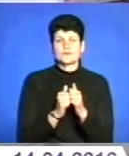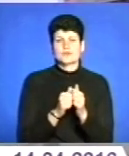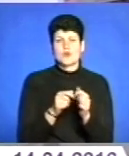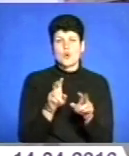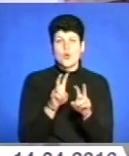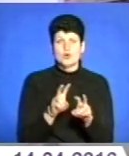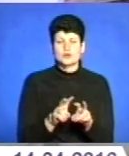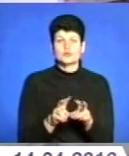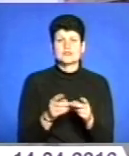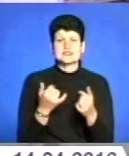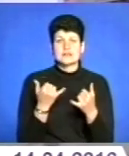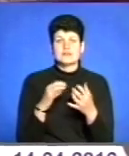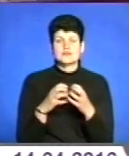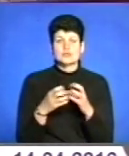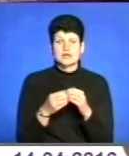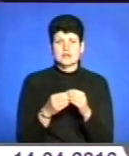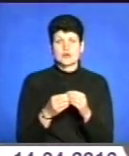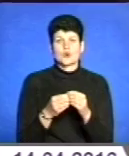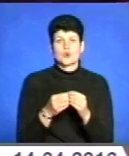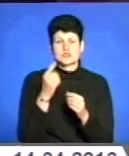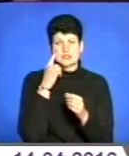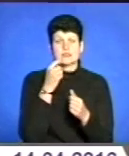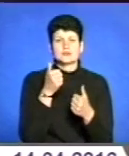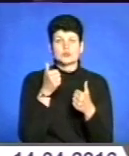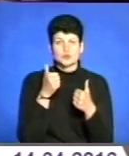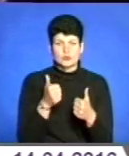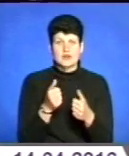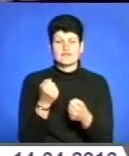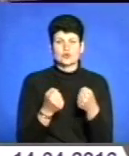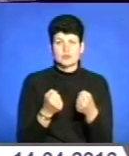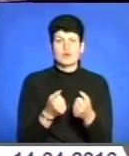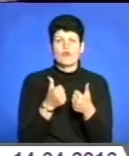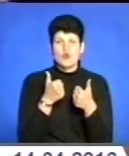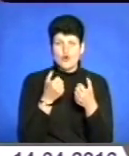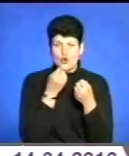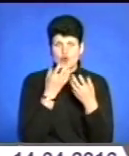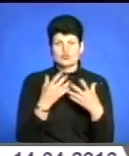цьогорічного огляду автотранспорту комісія оцінила на добре. Автомобілі в хорошому технічному стані.